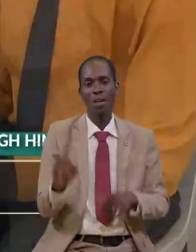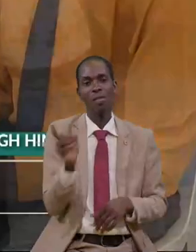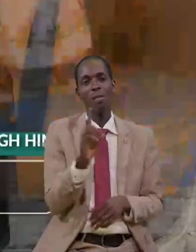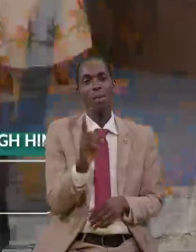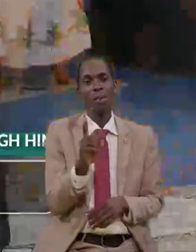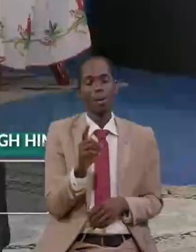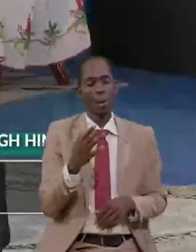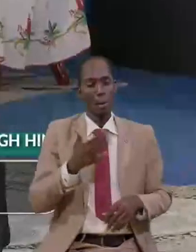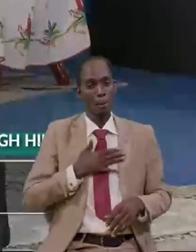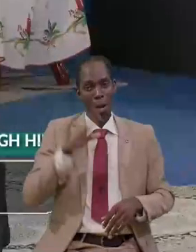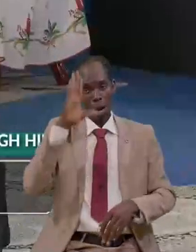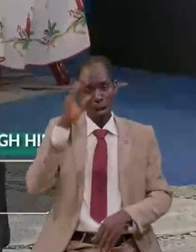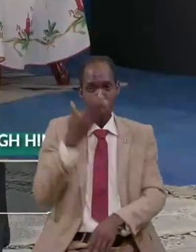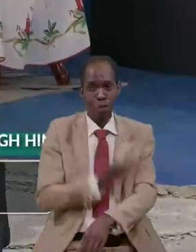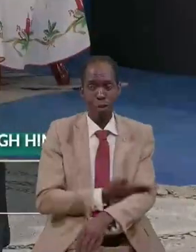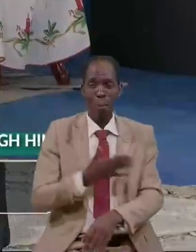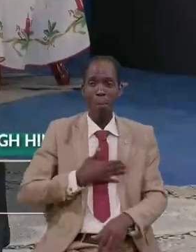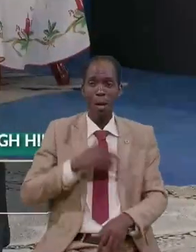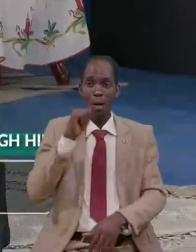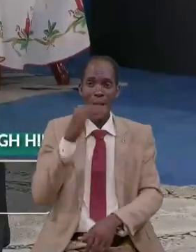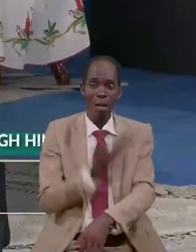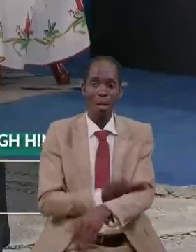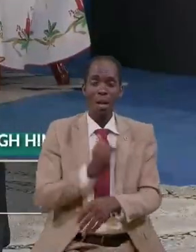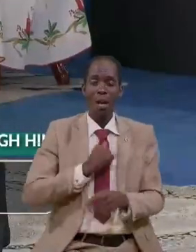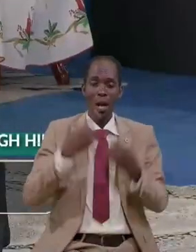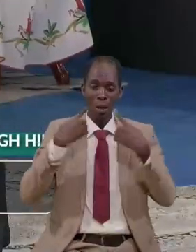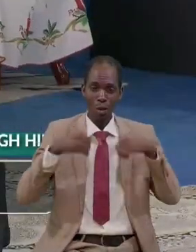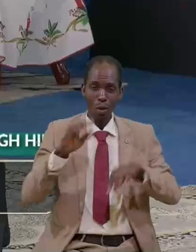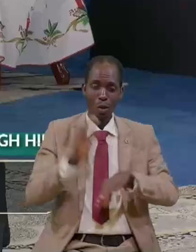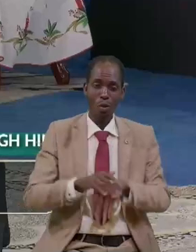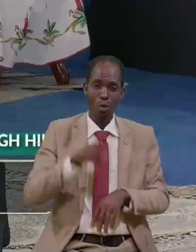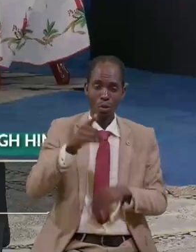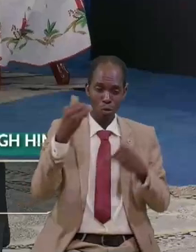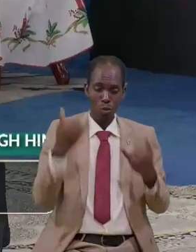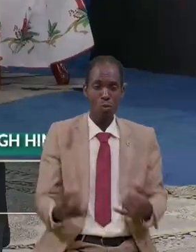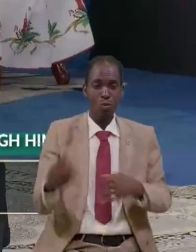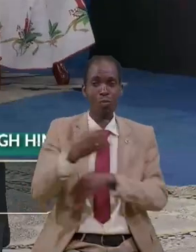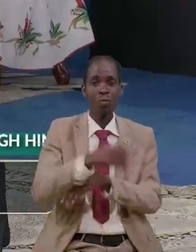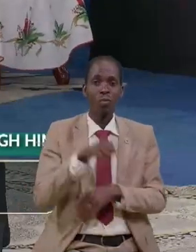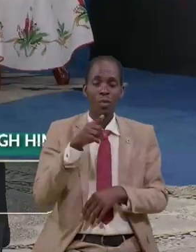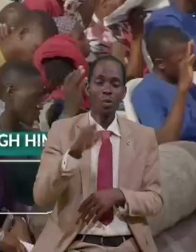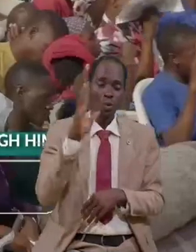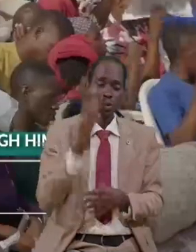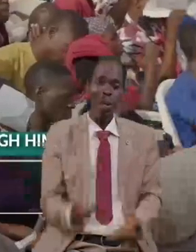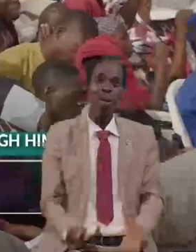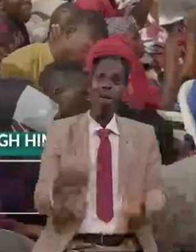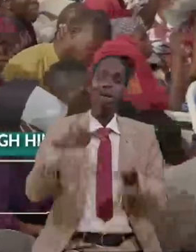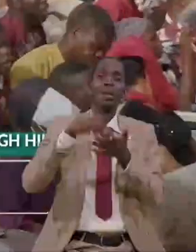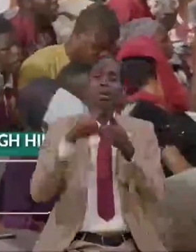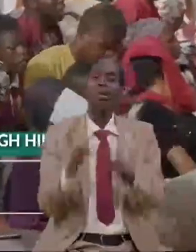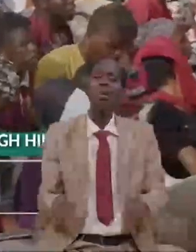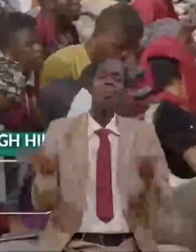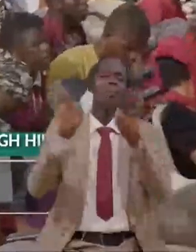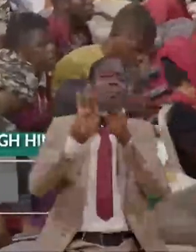Mon fils, ma fille, je déclare sur toi aujourd'hui Tu te lèveras pour être